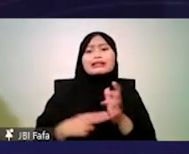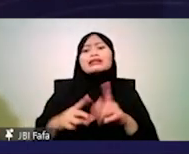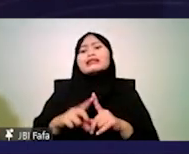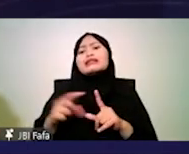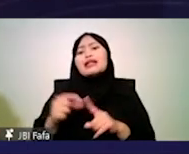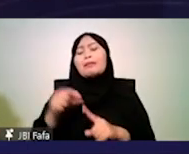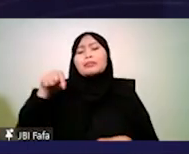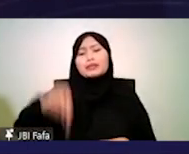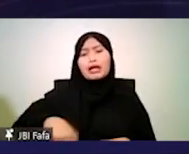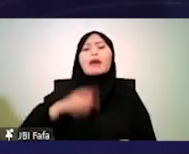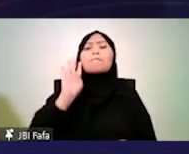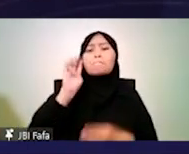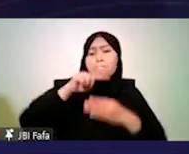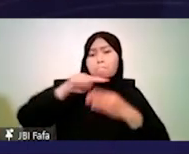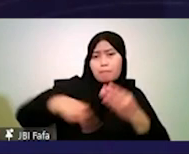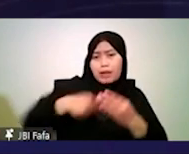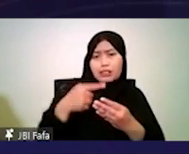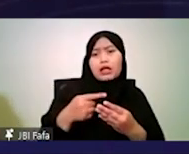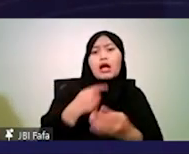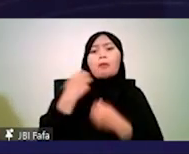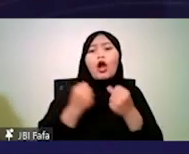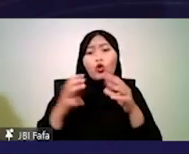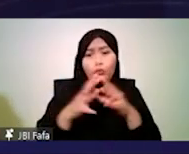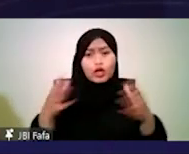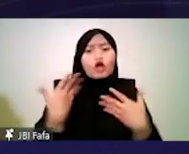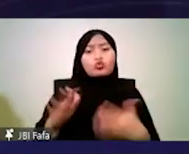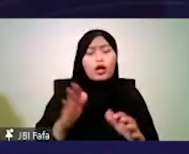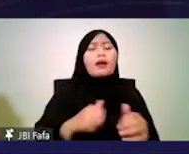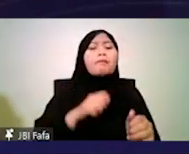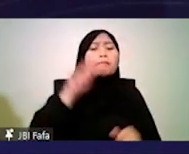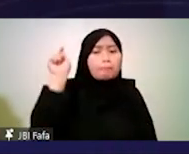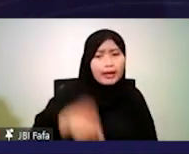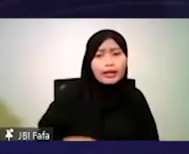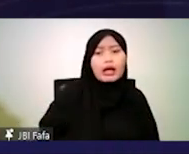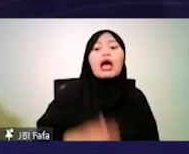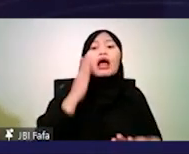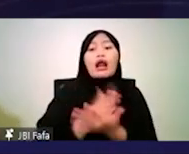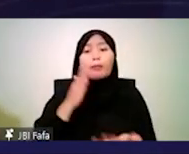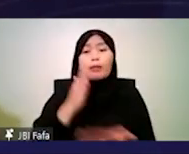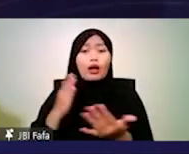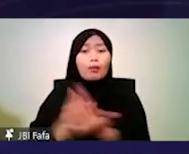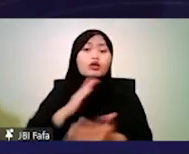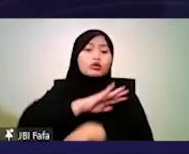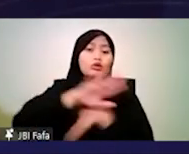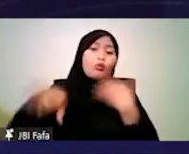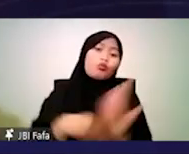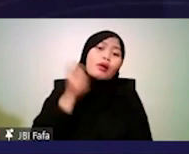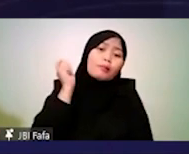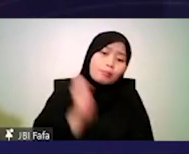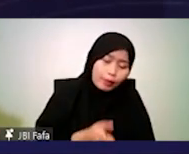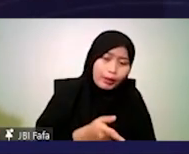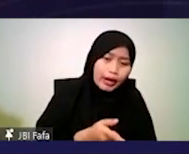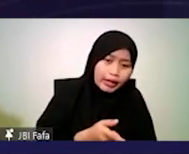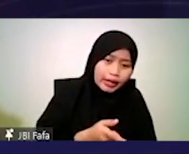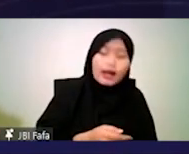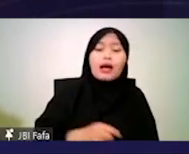pelaku besar sudah pionering sehingga lama-lama apapun layanan pembayarannya oleh siapapun